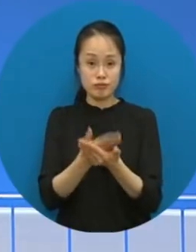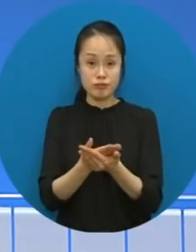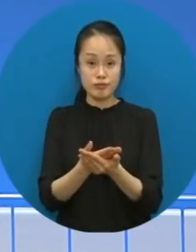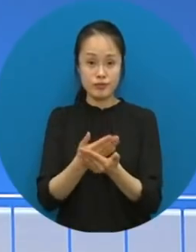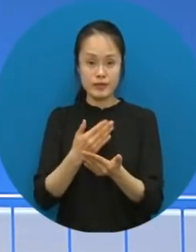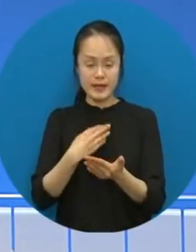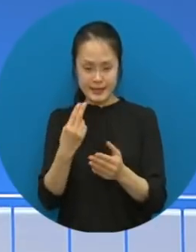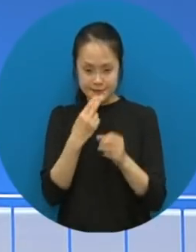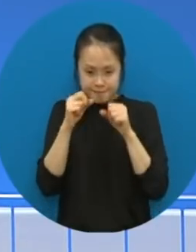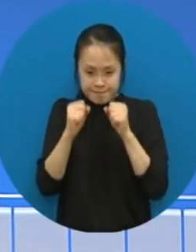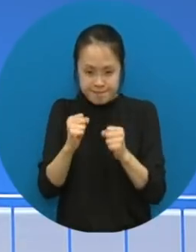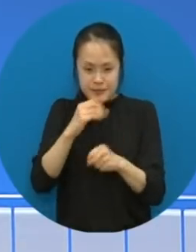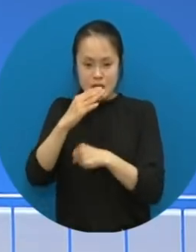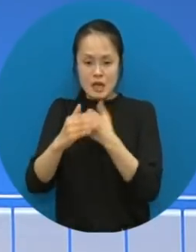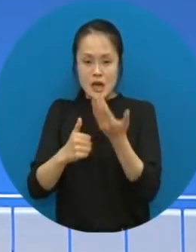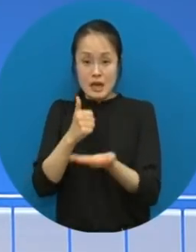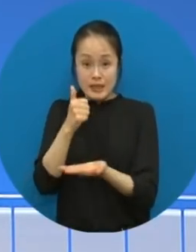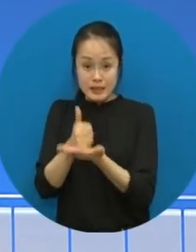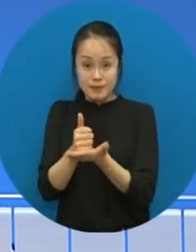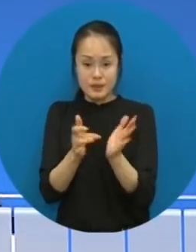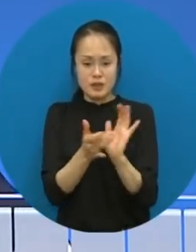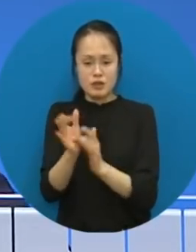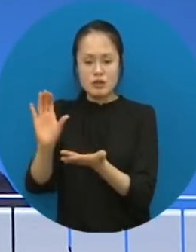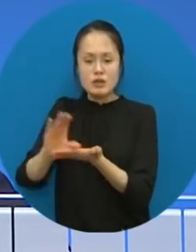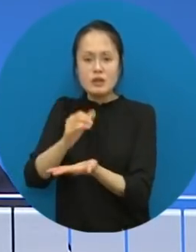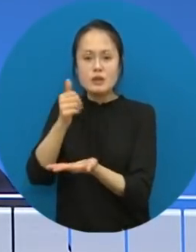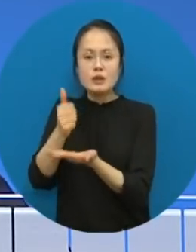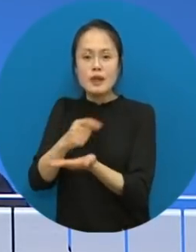먹고 예수 그리스도의 피를 마셔